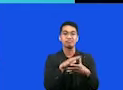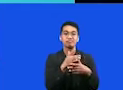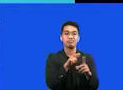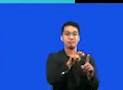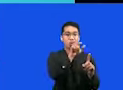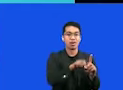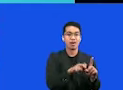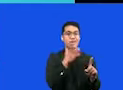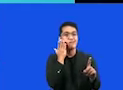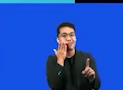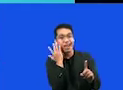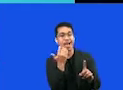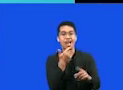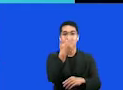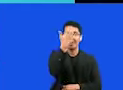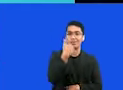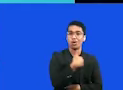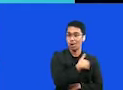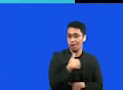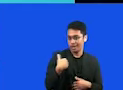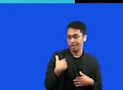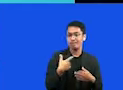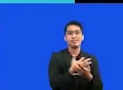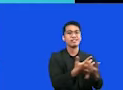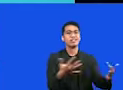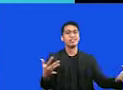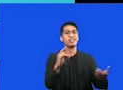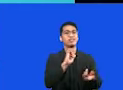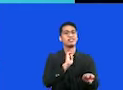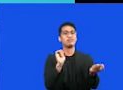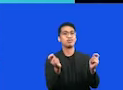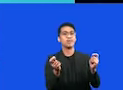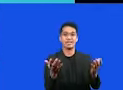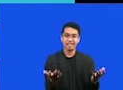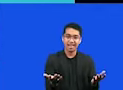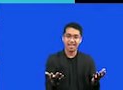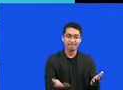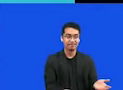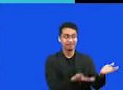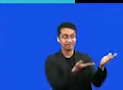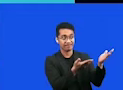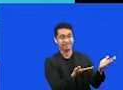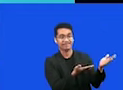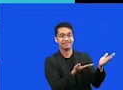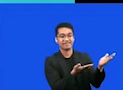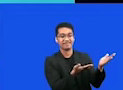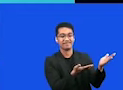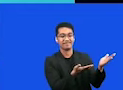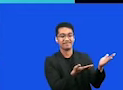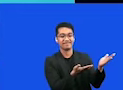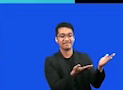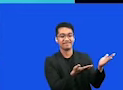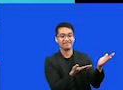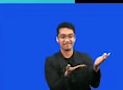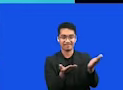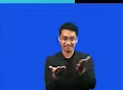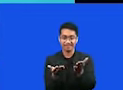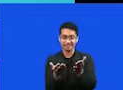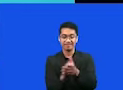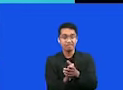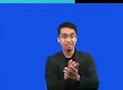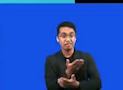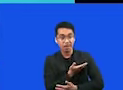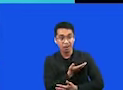Katolik di dalam perubahan masyarakat itu oleh karena itu silakan Mbak Mega kita menunjuk sama-sama ingin mendengar